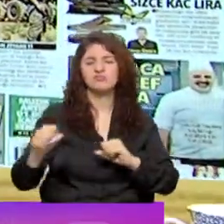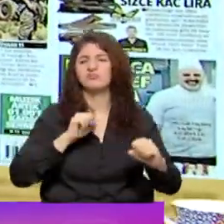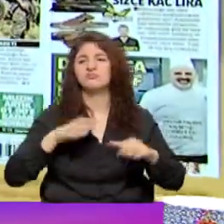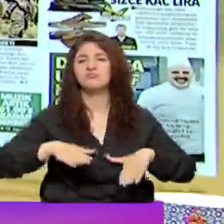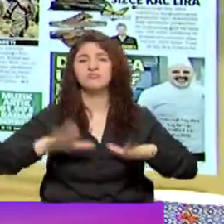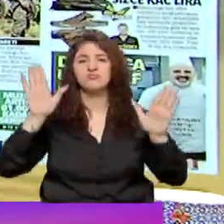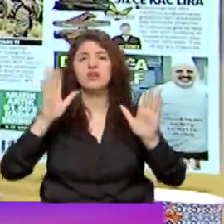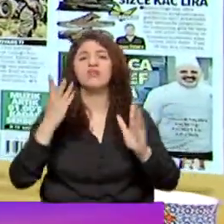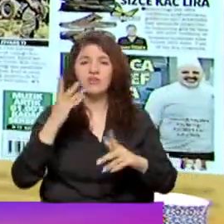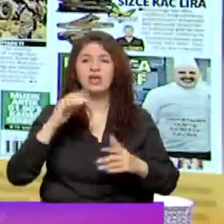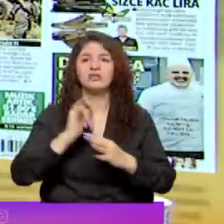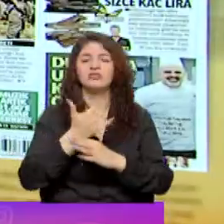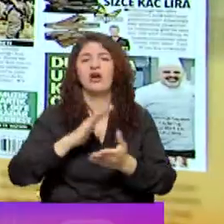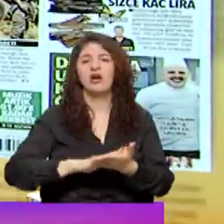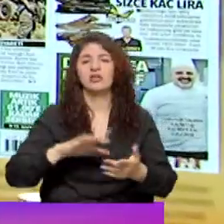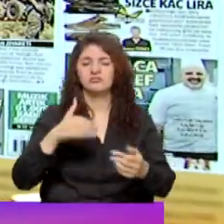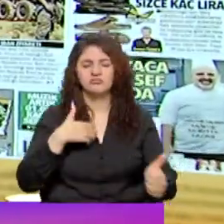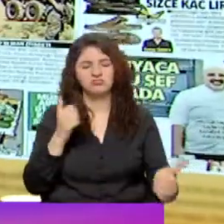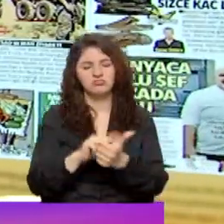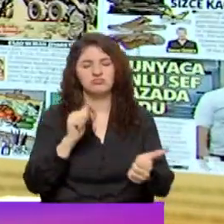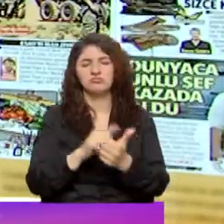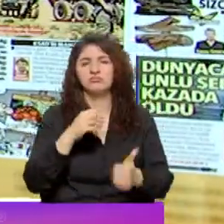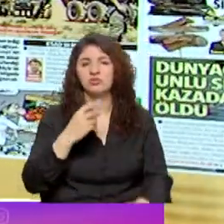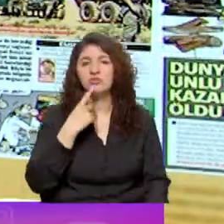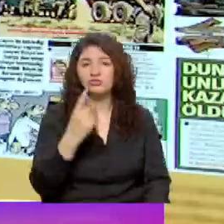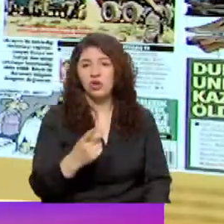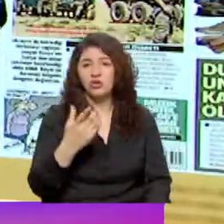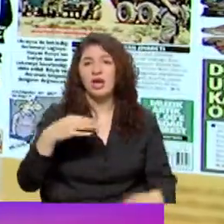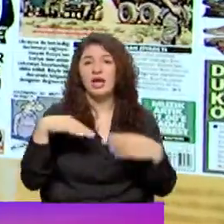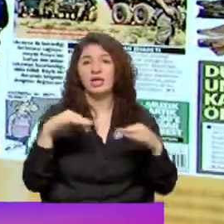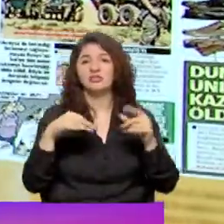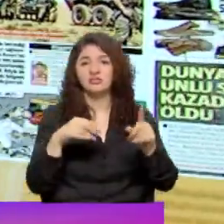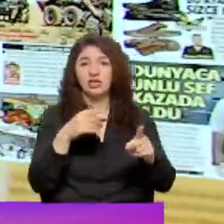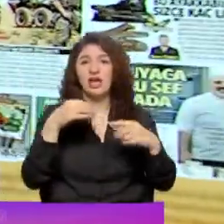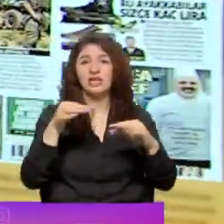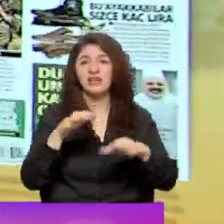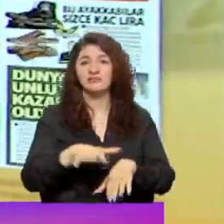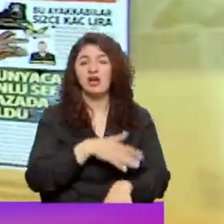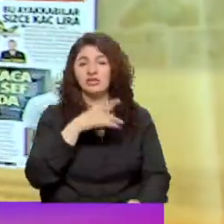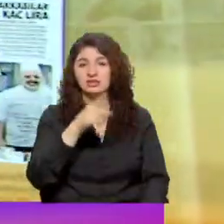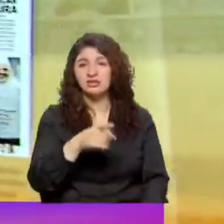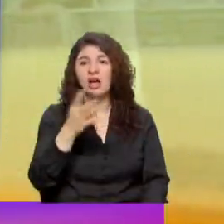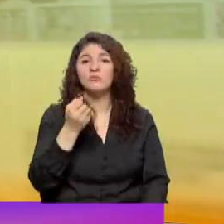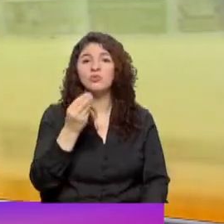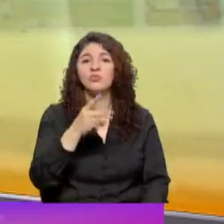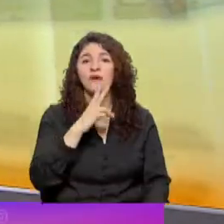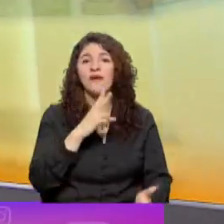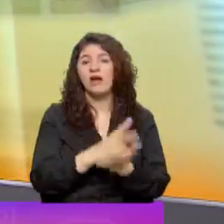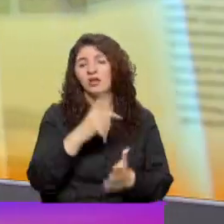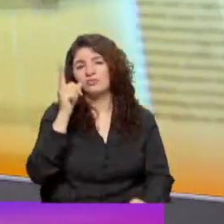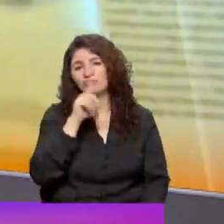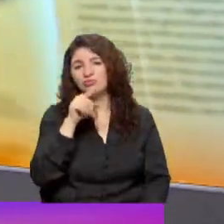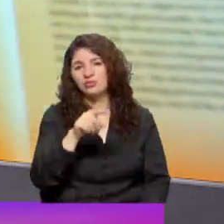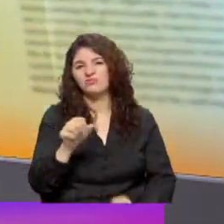ediyoruz ve sanatçı arkadaşlarımızın yanında olduğumuzu söylüyoruz diyor Eskişehir'e Eskişehir Valisi Ne almış olduğu bu